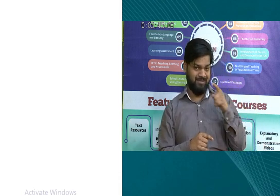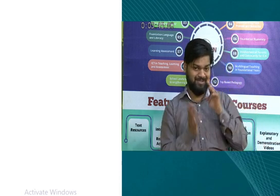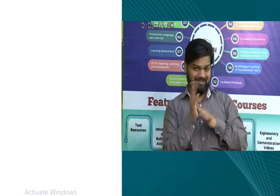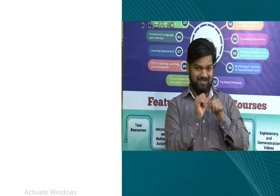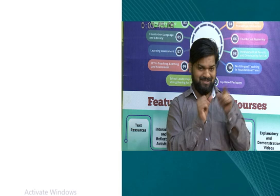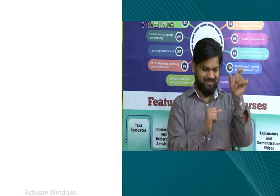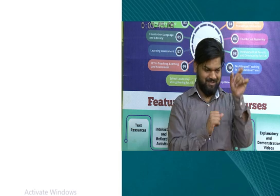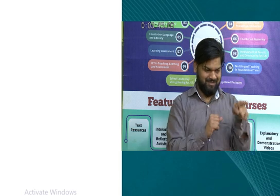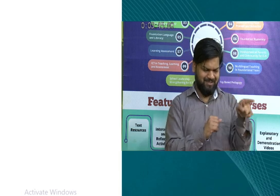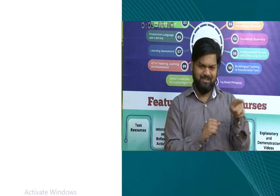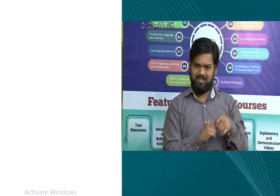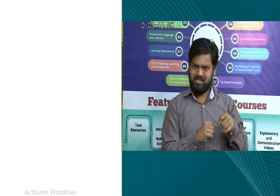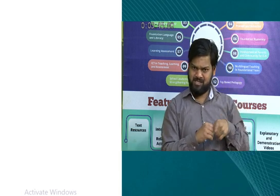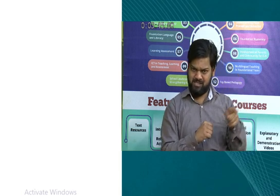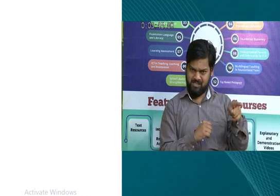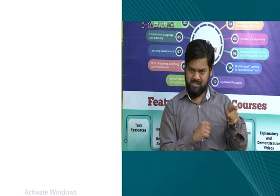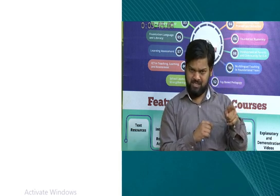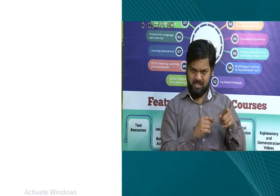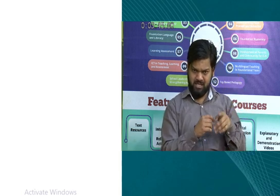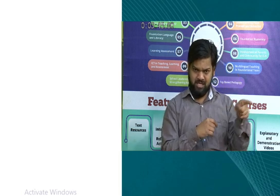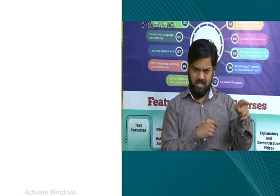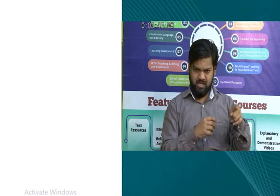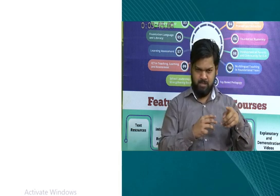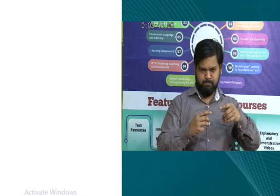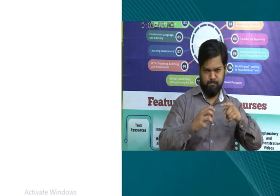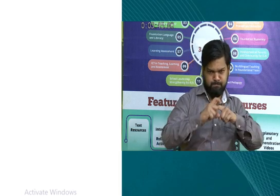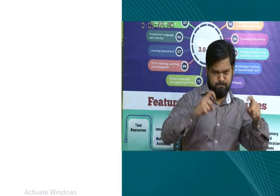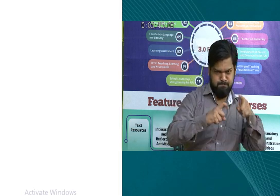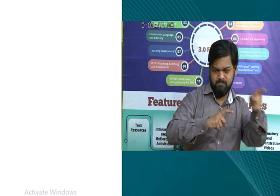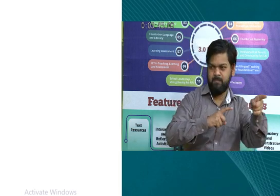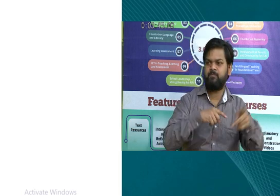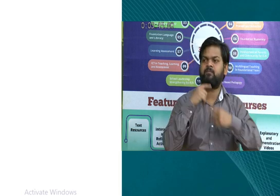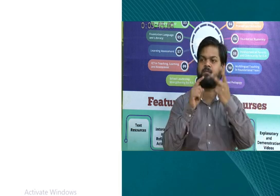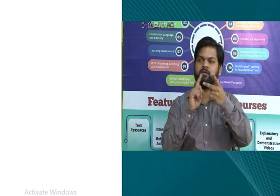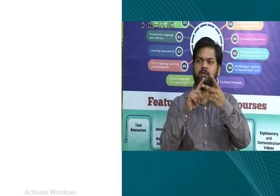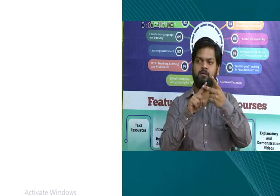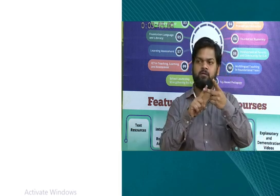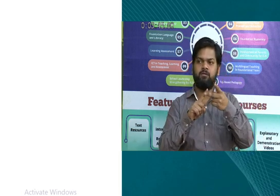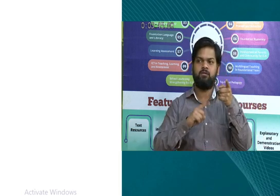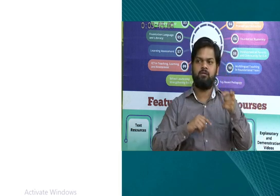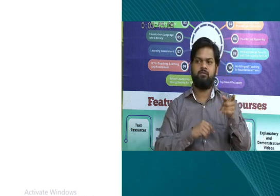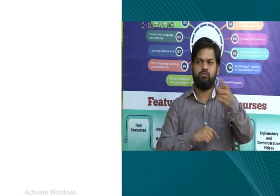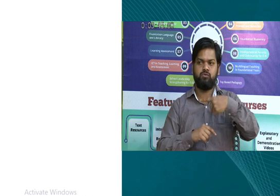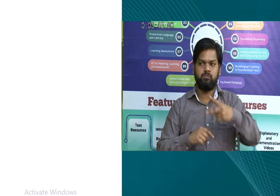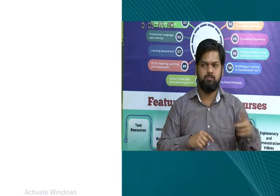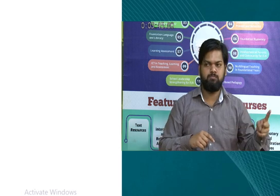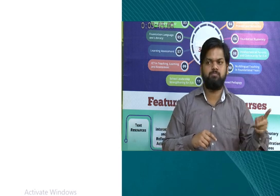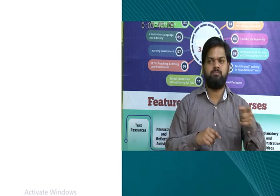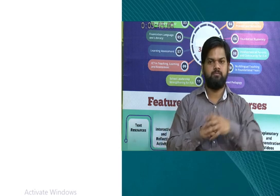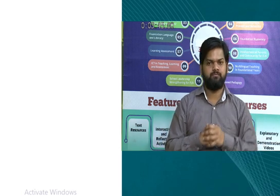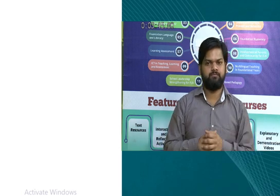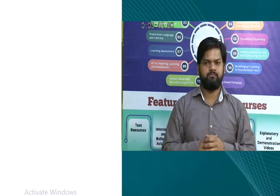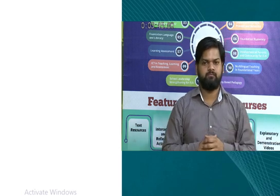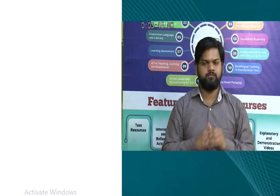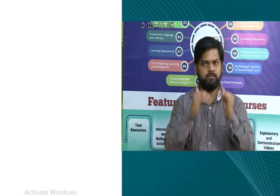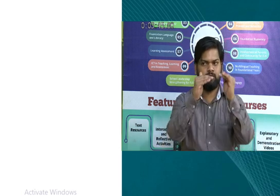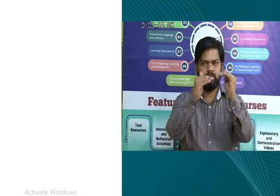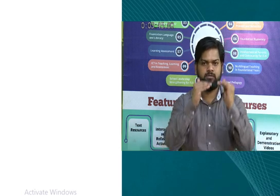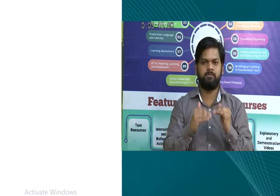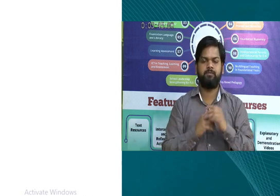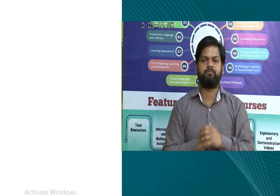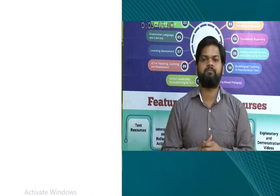क्योंकि नाना के विद्रोह से जनता भटक सकती थी विकल्प ग उपरोक्त सभी सही हैं अगला देखते